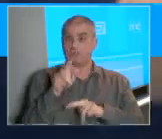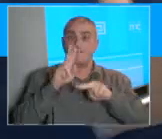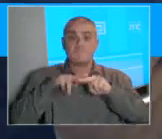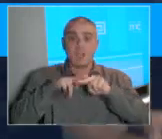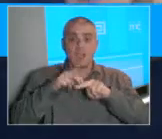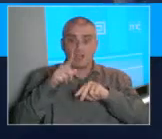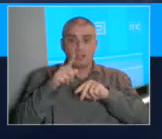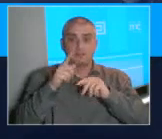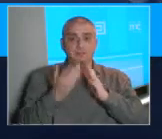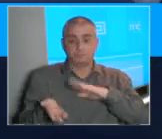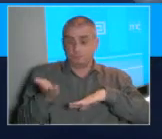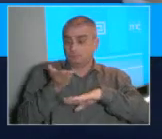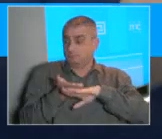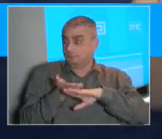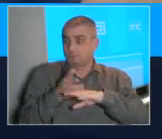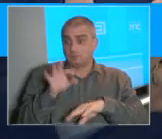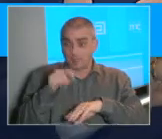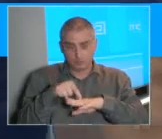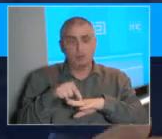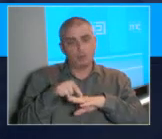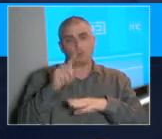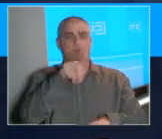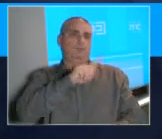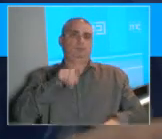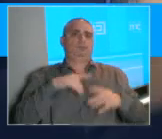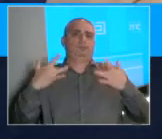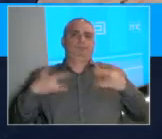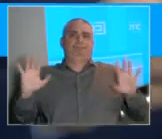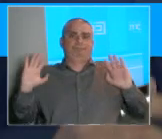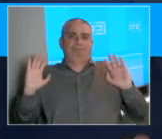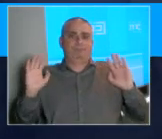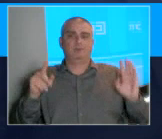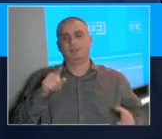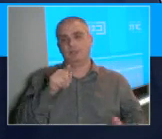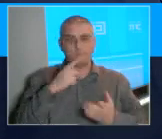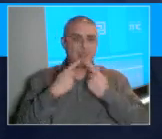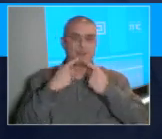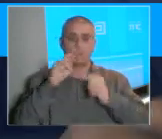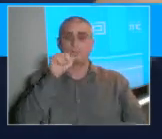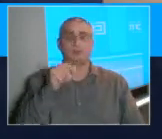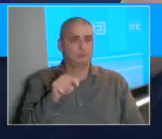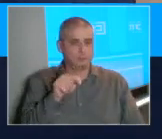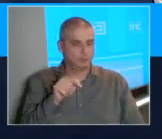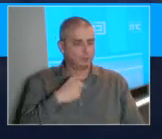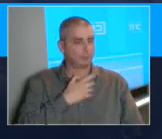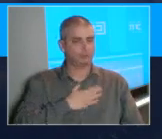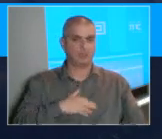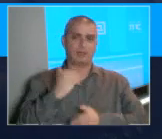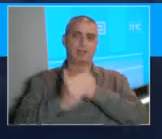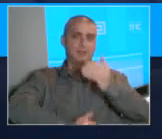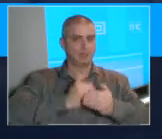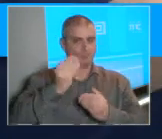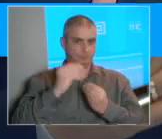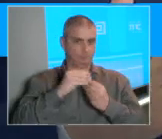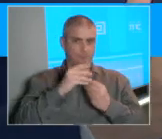ולאחר שהדברים בעצם צפו על פני הקרקע, פוסל את עצמו עורך הדין אייל ינון, ככל הנראה מדיון בעניין הזה. אני אפילו רוצה להתקדם איתך